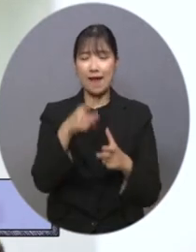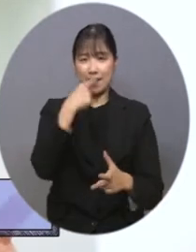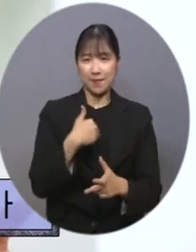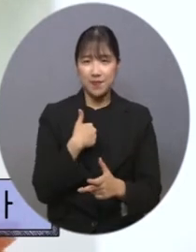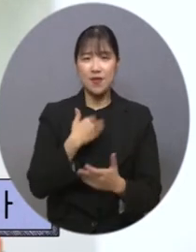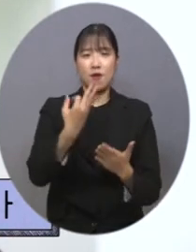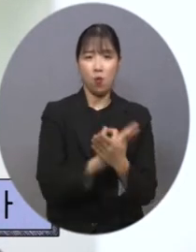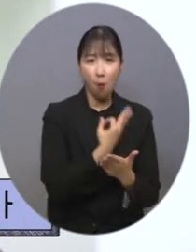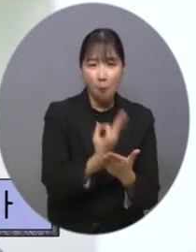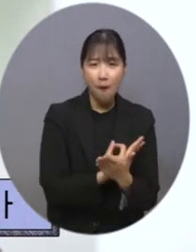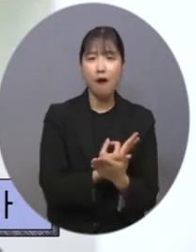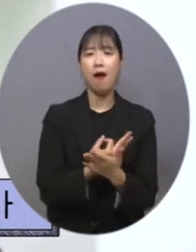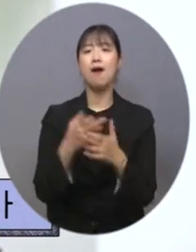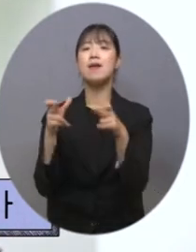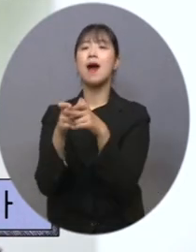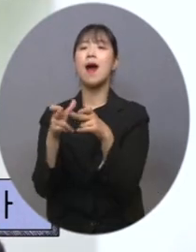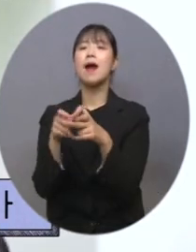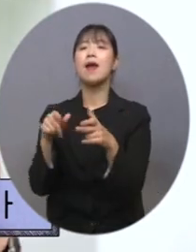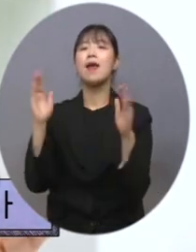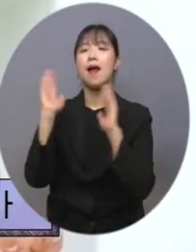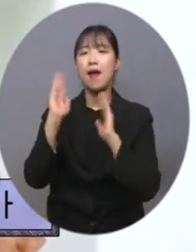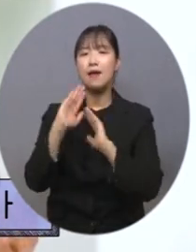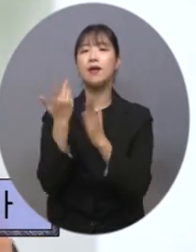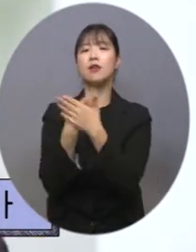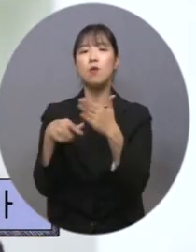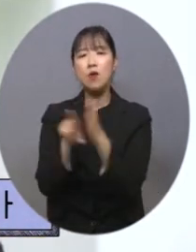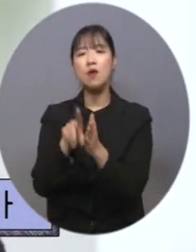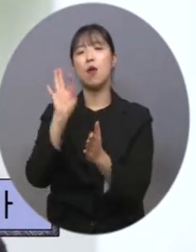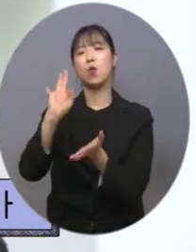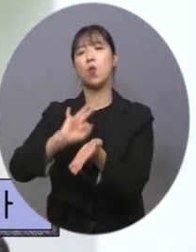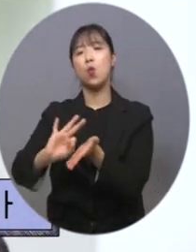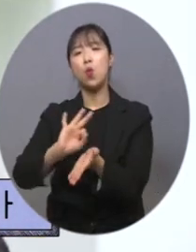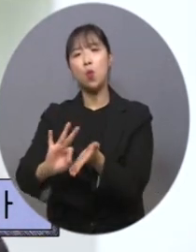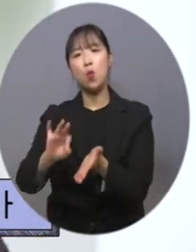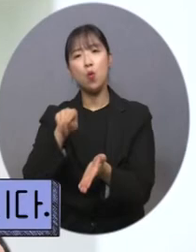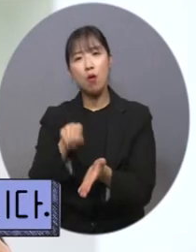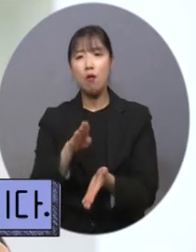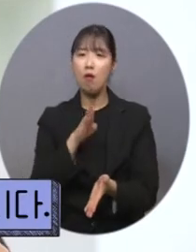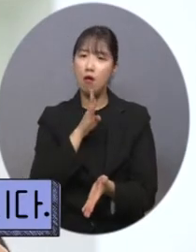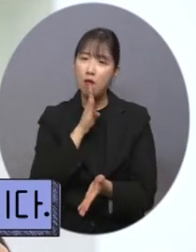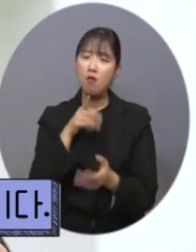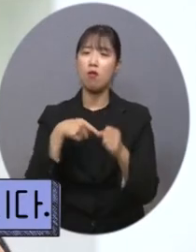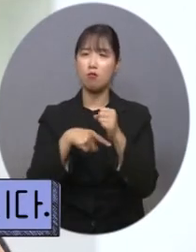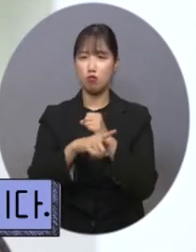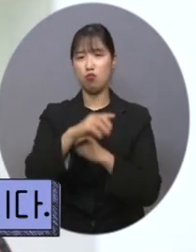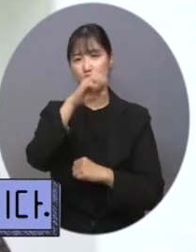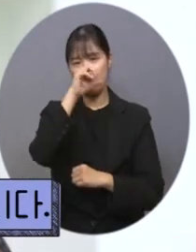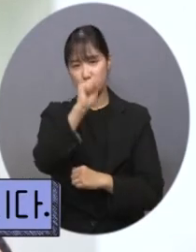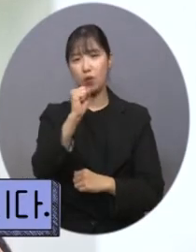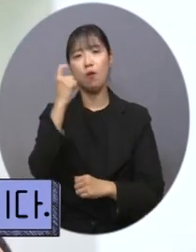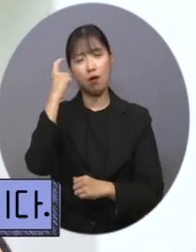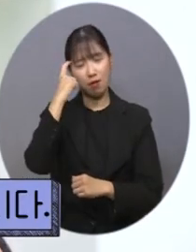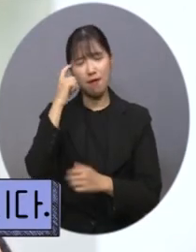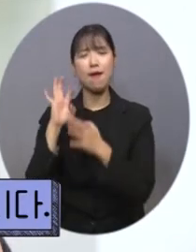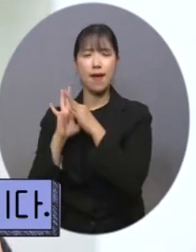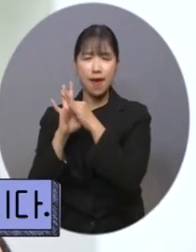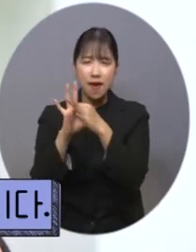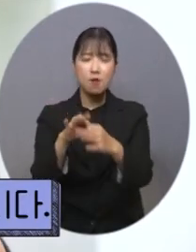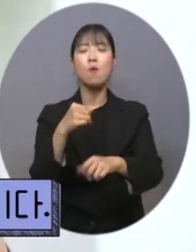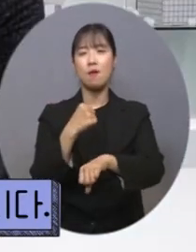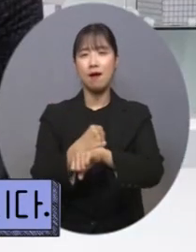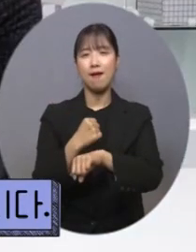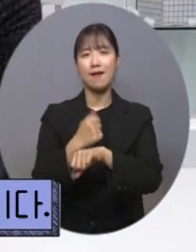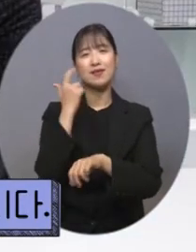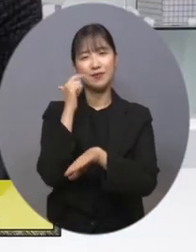돈을 벌어서 장애인들을 위해서 저희들이 쓸 수 있다는 쪽에서 굉장히 의미가 있다고 보고 저희들 계속 좀 지속적으로